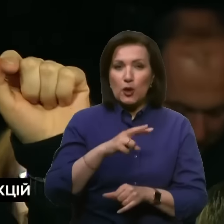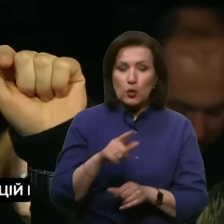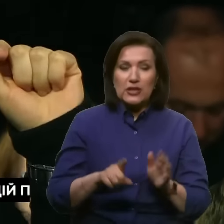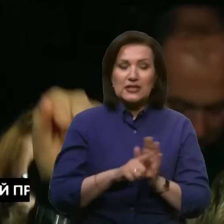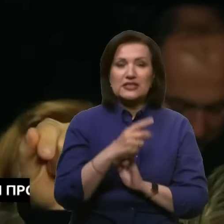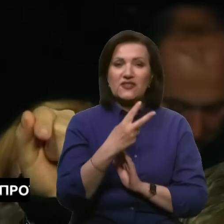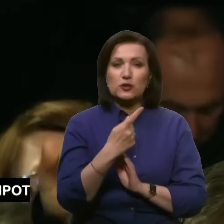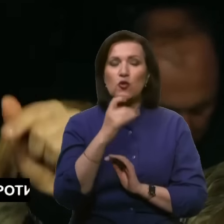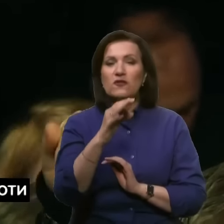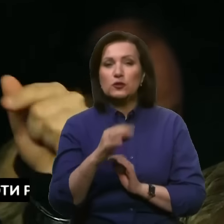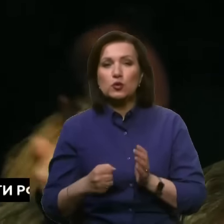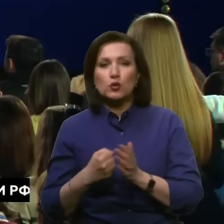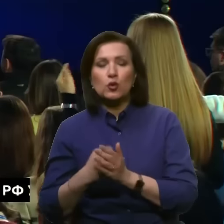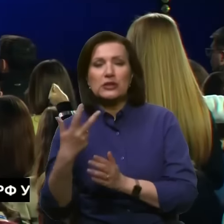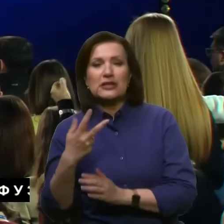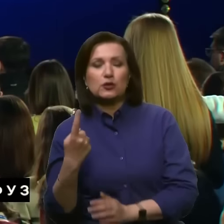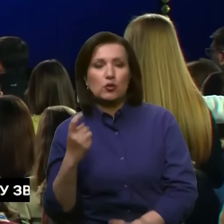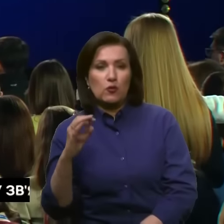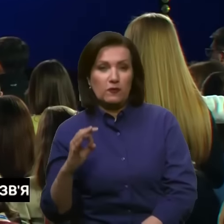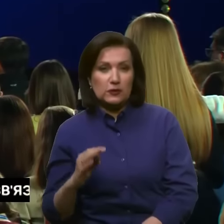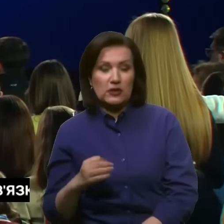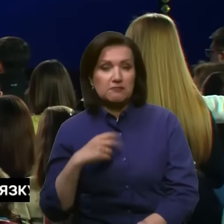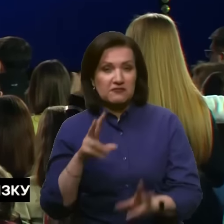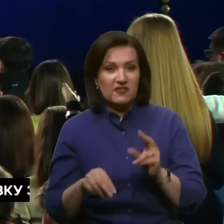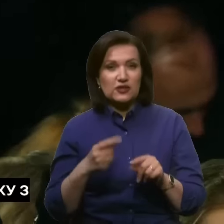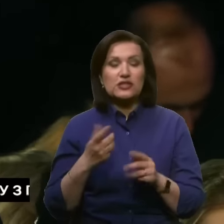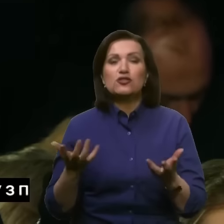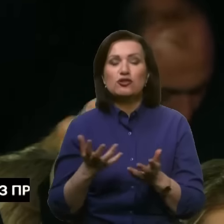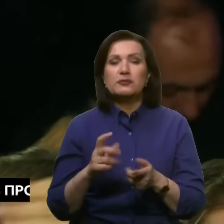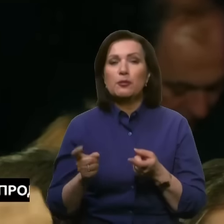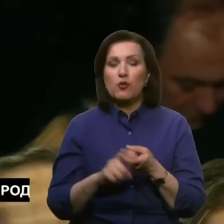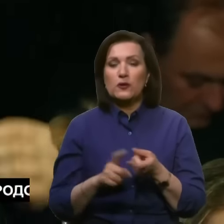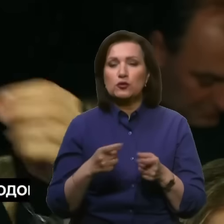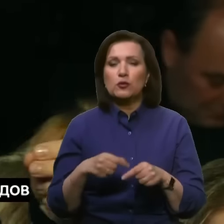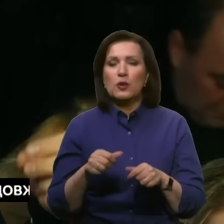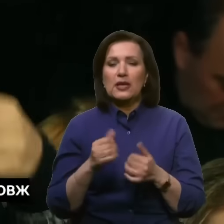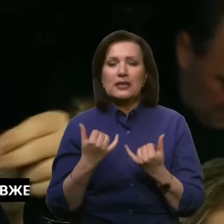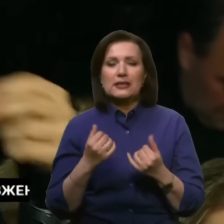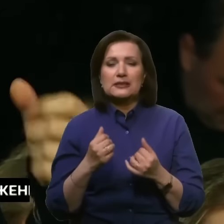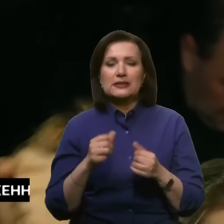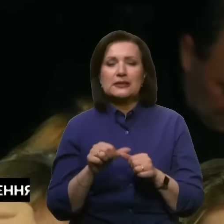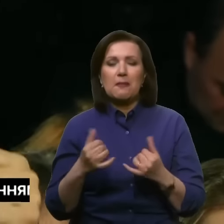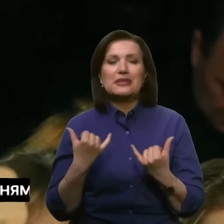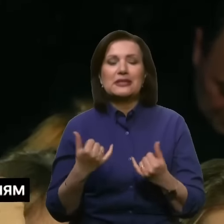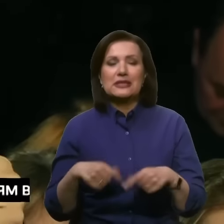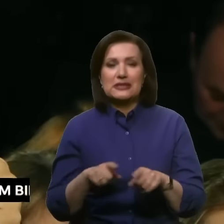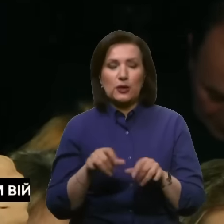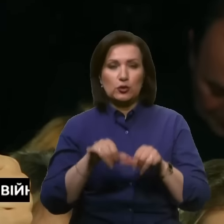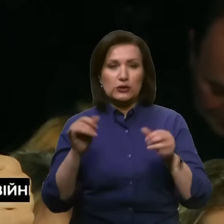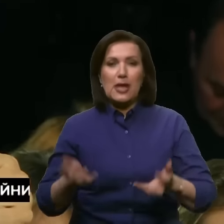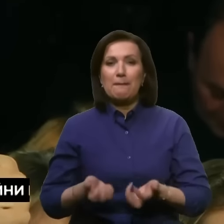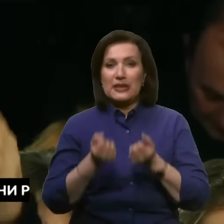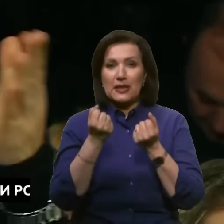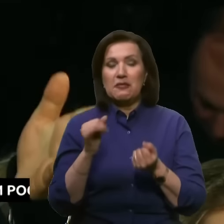із 21% до 31%. Як ви вважаєте, з чим це пов'язано? Чому саме зараз так зросла прийшла